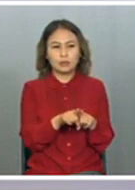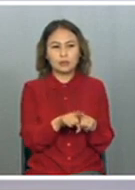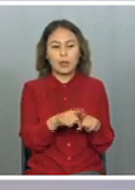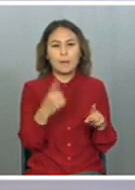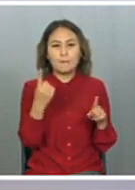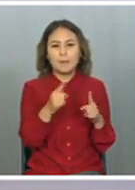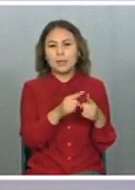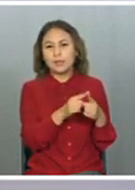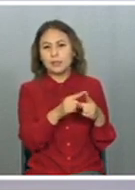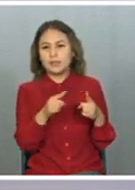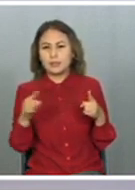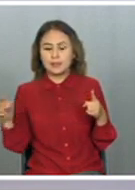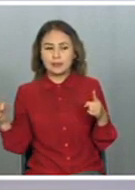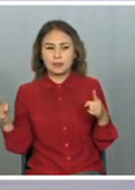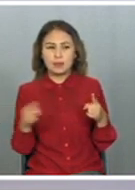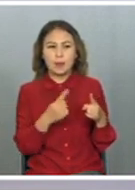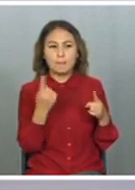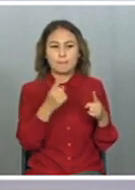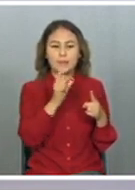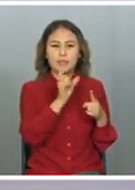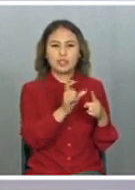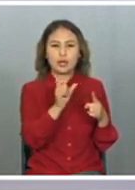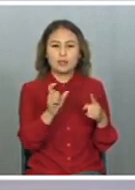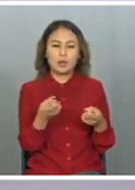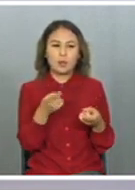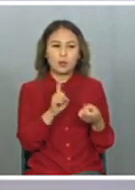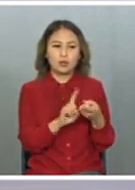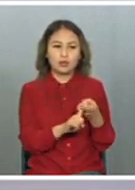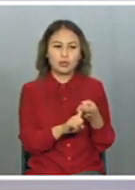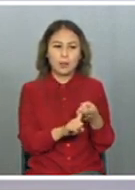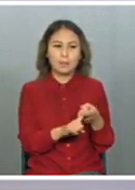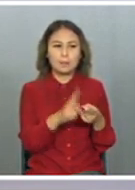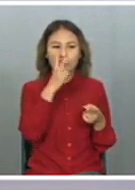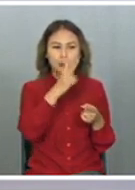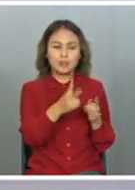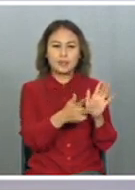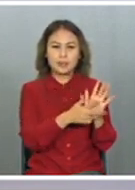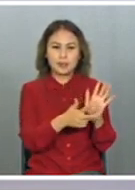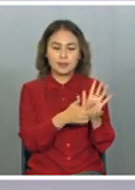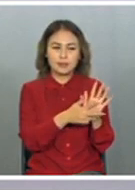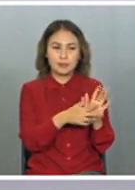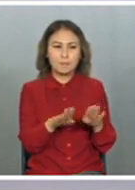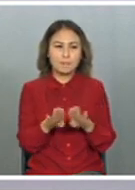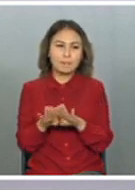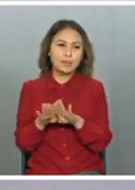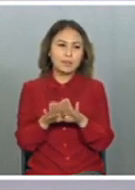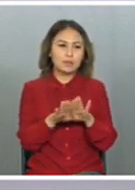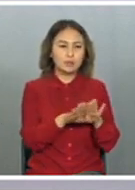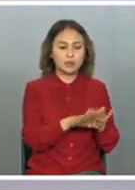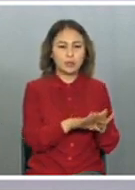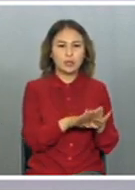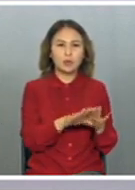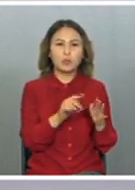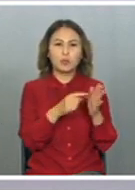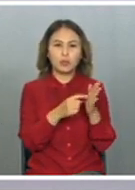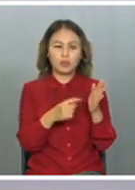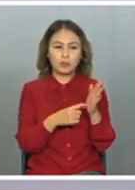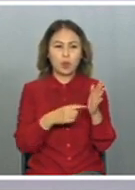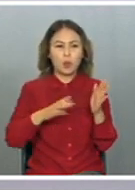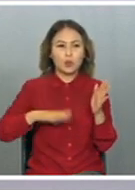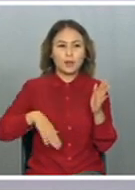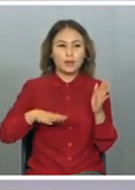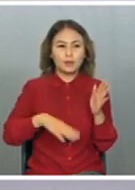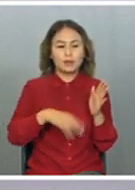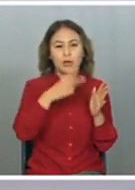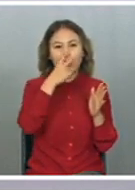бірлік кесіндімді бірінші қадам бойынша мына бөліміне қарап 8 бірдей бөлікке бөлемін. Одан кейін